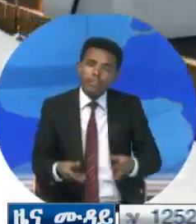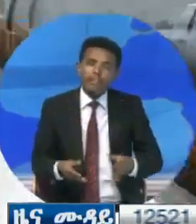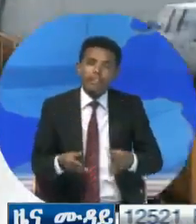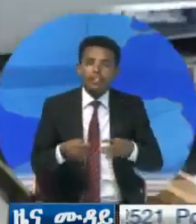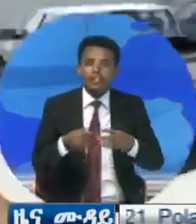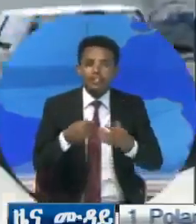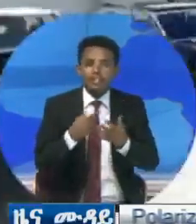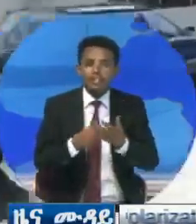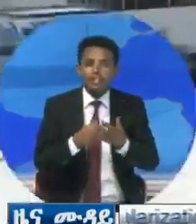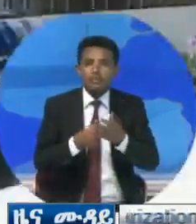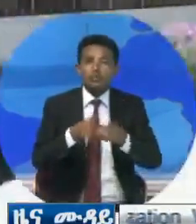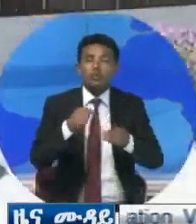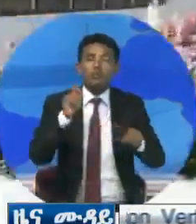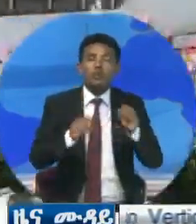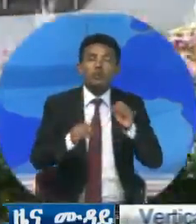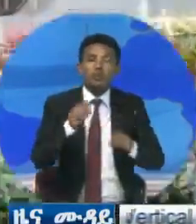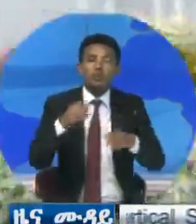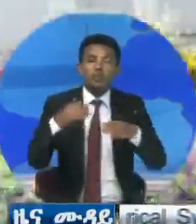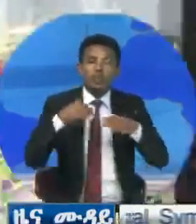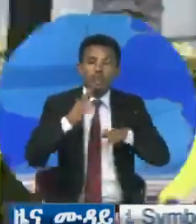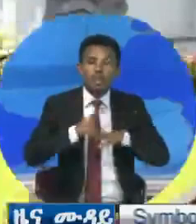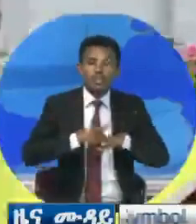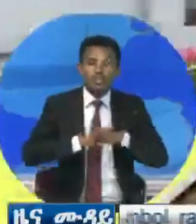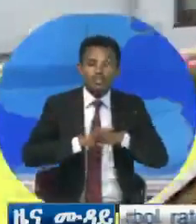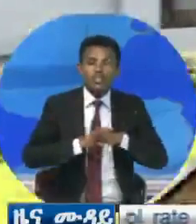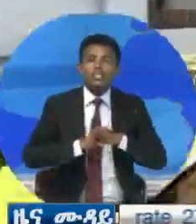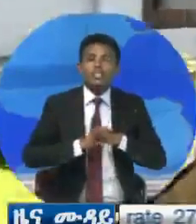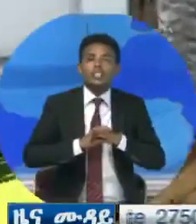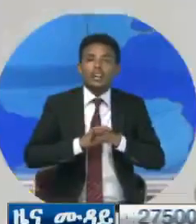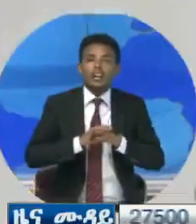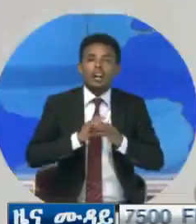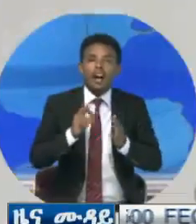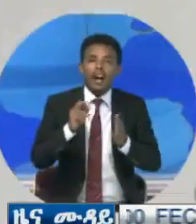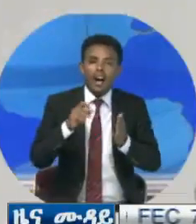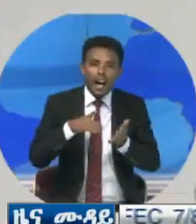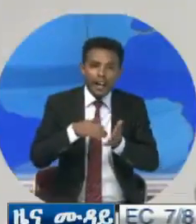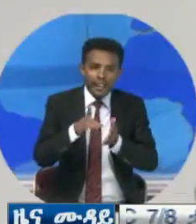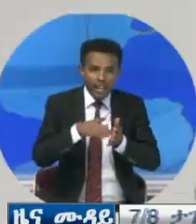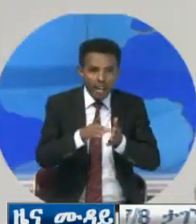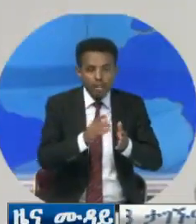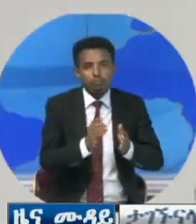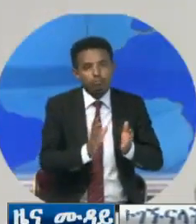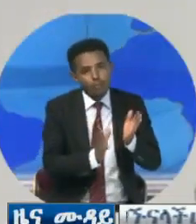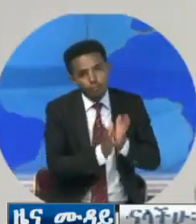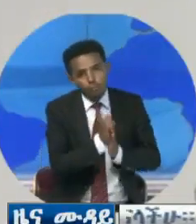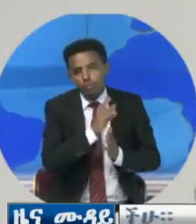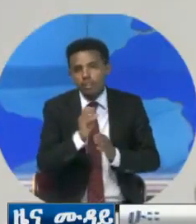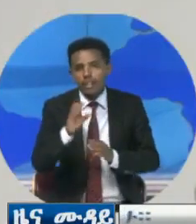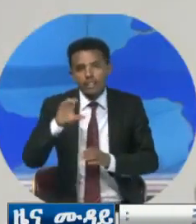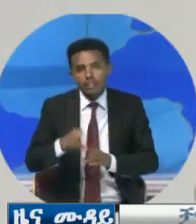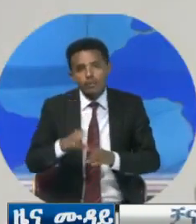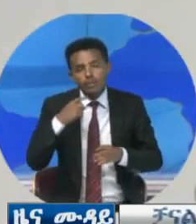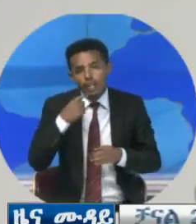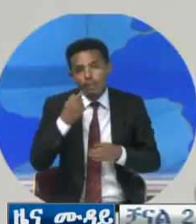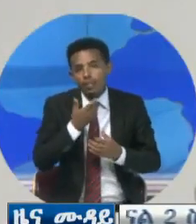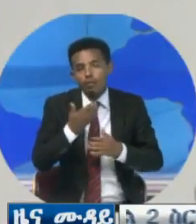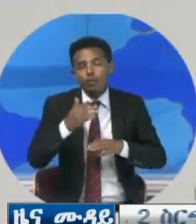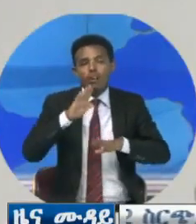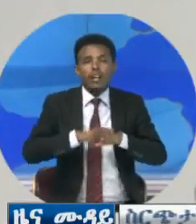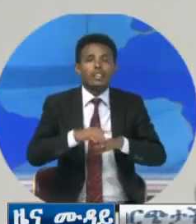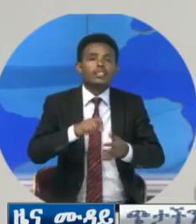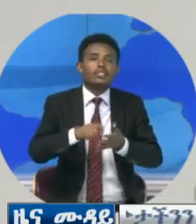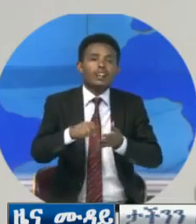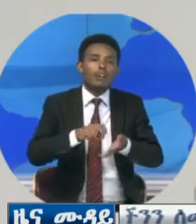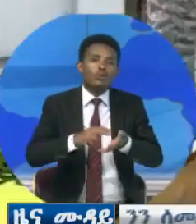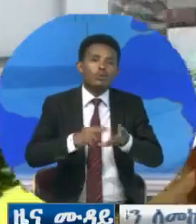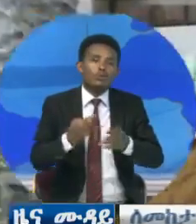የኪራይ ውሉ ላይ የአከራይ ግዴታዎች የተከራይ መብቶች የሚሉ ጉዳዮች ይጻፋሉ